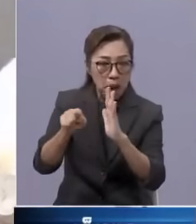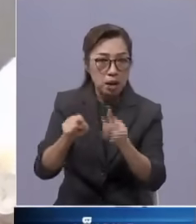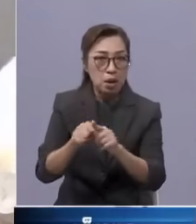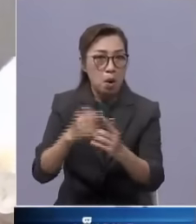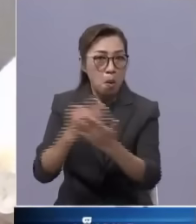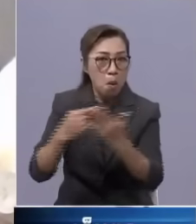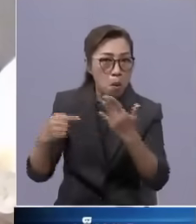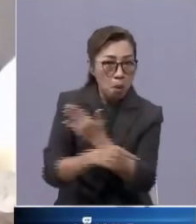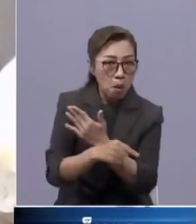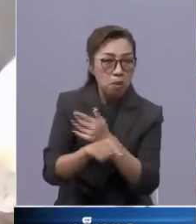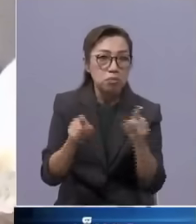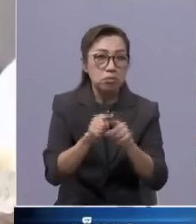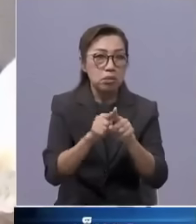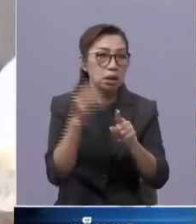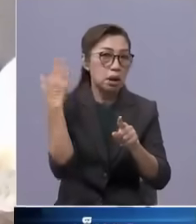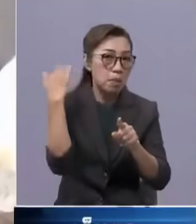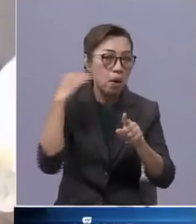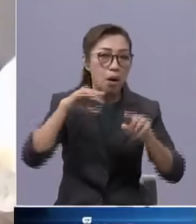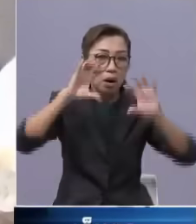ต้นต่อความล้มเหลวของรัฐบาลที่มาจากการเลือกตั้งหรือไม่